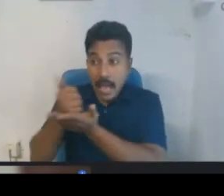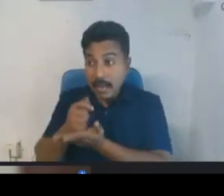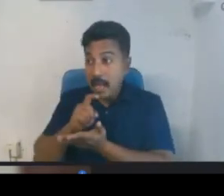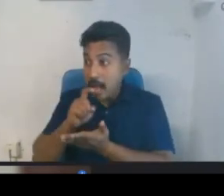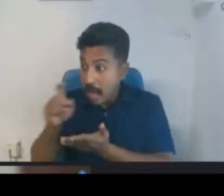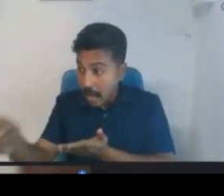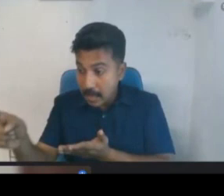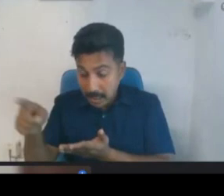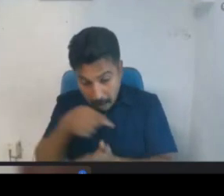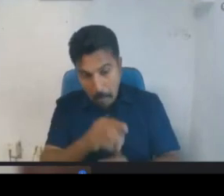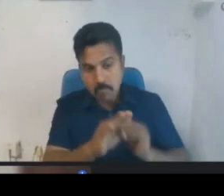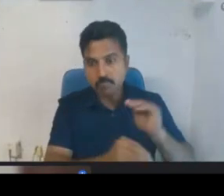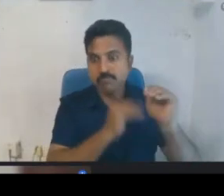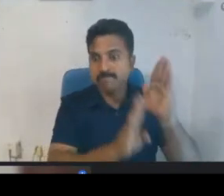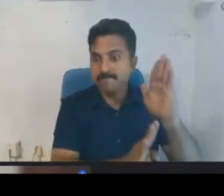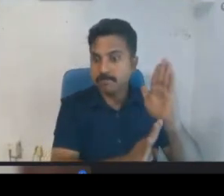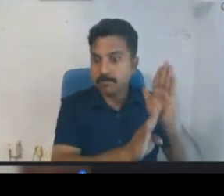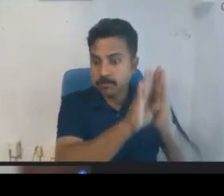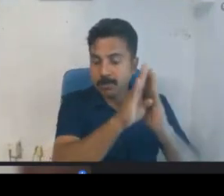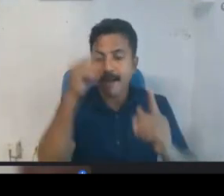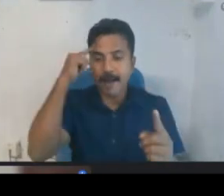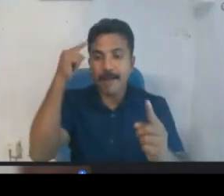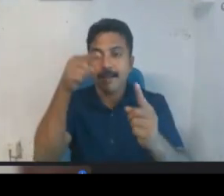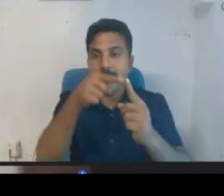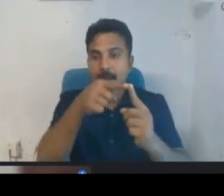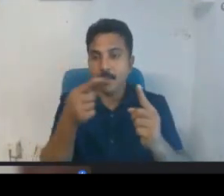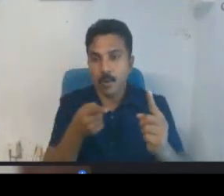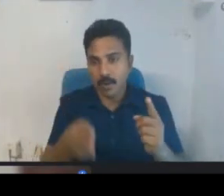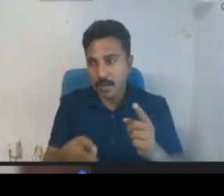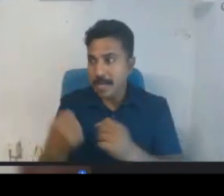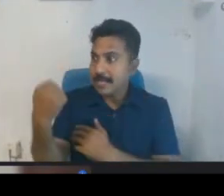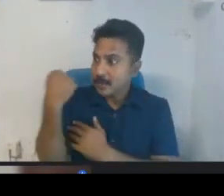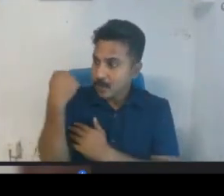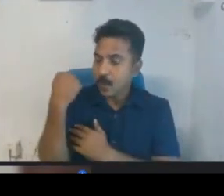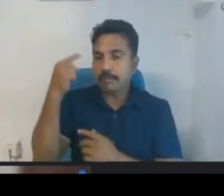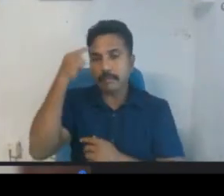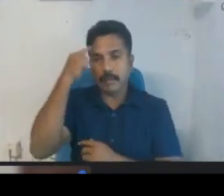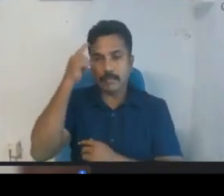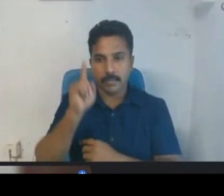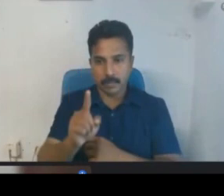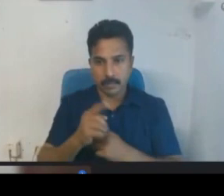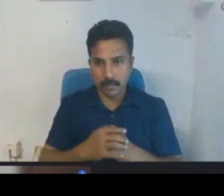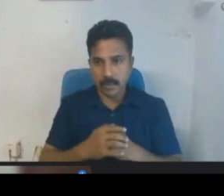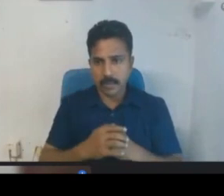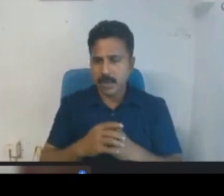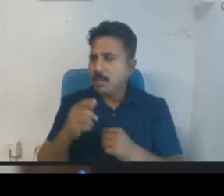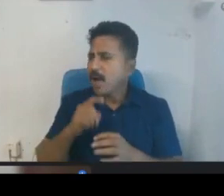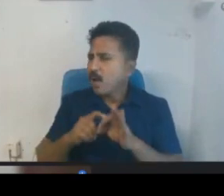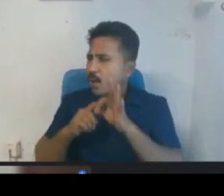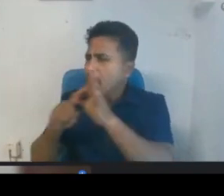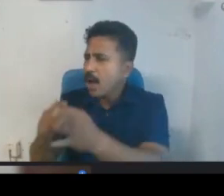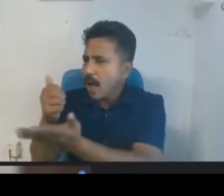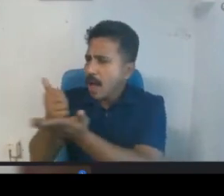എത്രത്തോളം മുന്നോട്ട് കൊണ്ടുവരുത്താം അല്ലെങ്കിൽ എൻ്റെ കുട്ടിയെ എങ്ങനെ ഉയർത്താം എന്നുള്ളത് ഒരു ശക്തിയുടെ അടയാളമായിട്ടാണ് നമ്മൾ കാണിക്കേണ്ടത്. ആരോടൊക്കെ